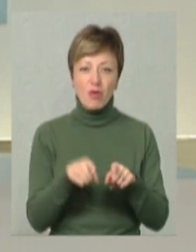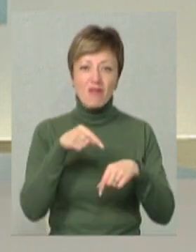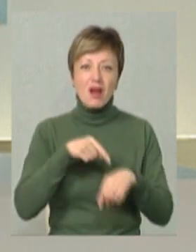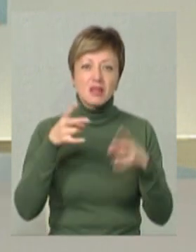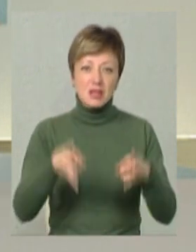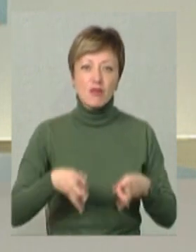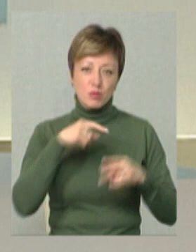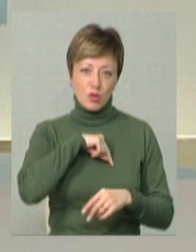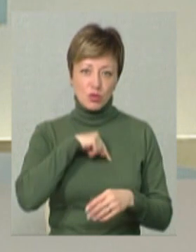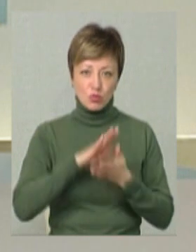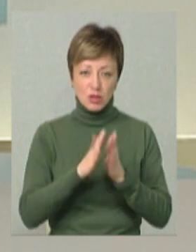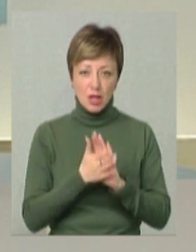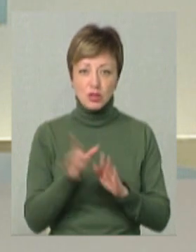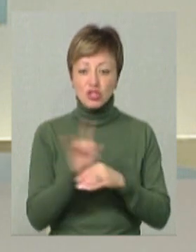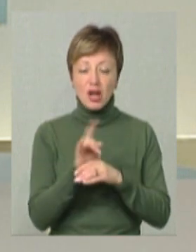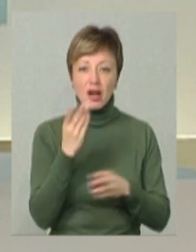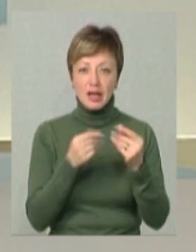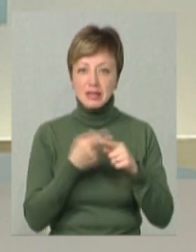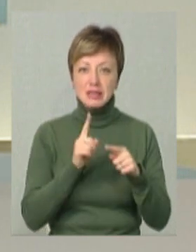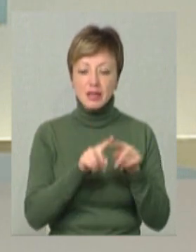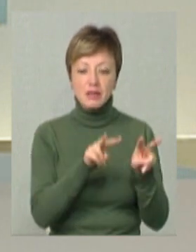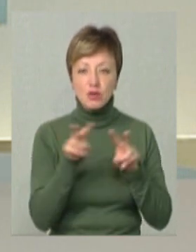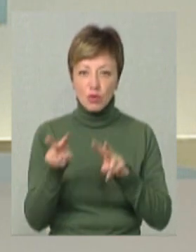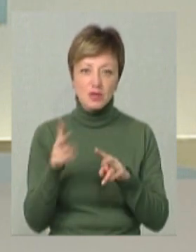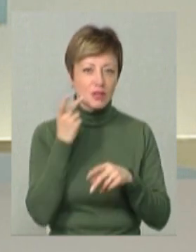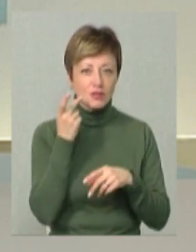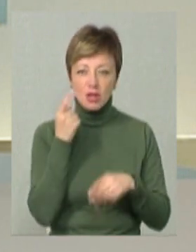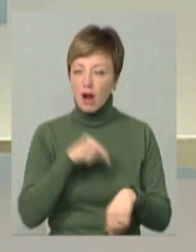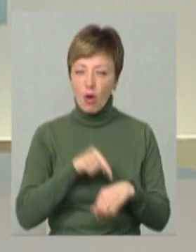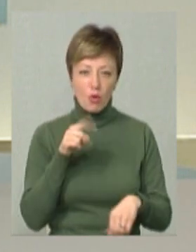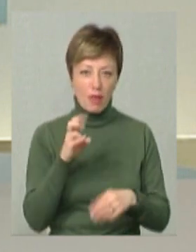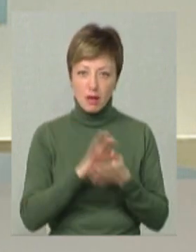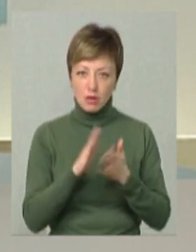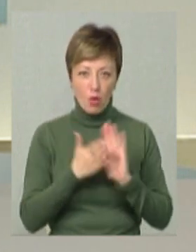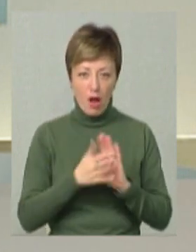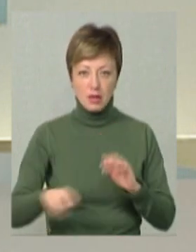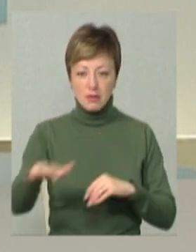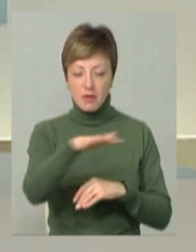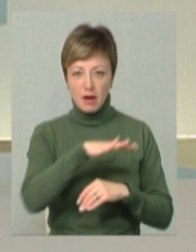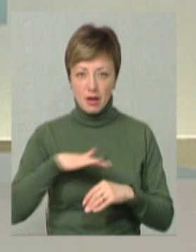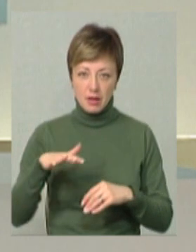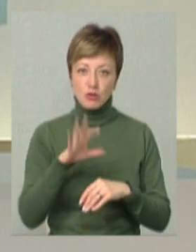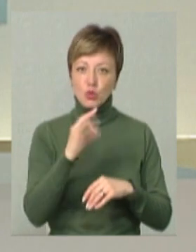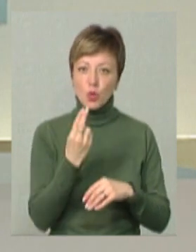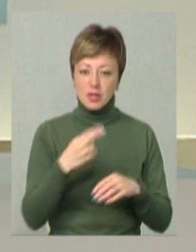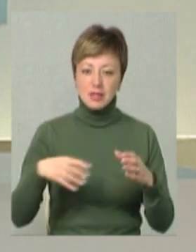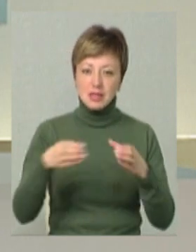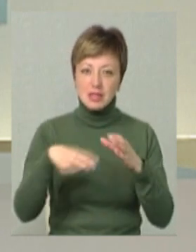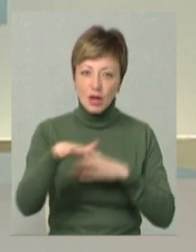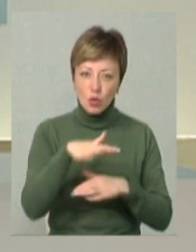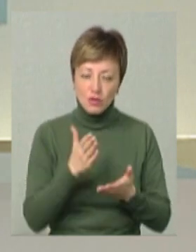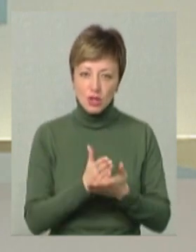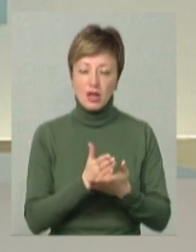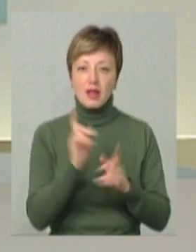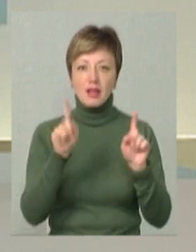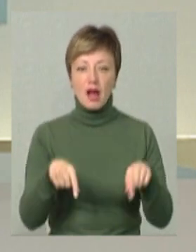вразливому психологічному стані, і шахраї це відслідковують, вони завжди реагують на ситуацію, на те соціальне середовище, яке є.